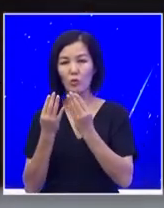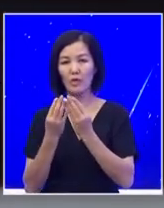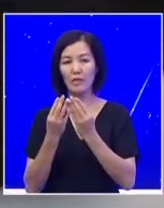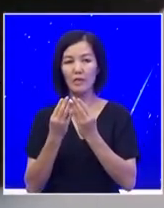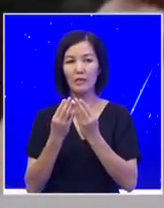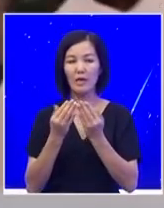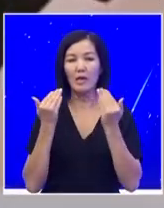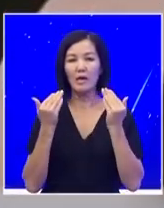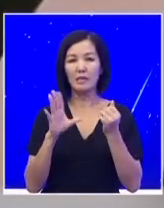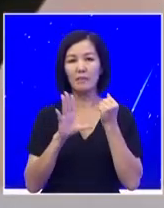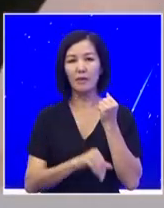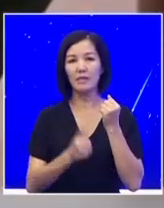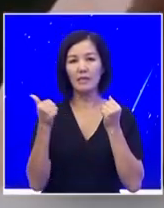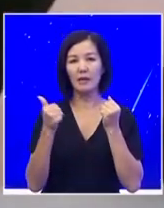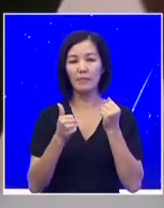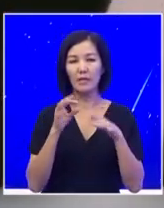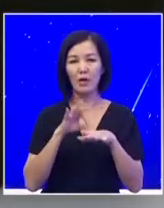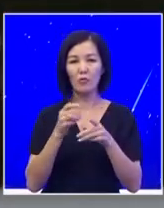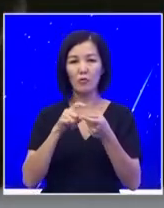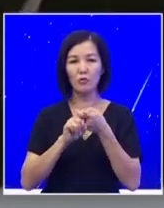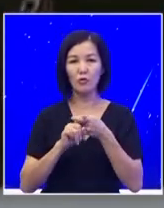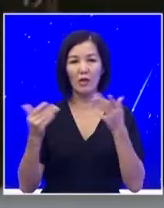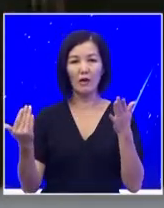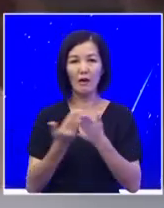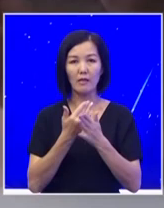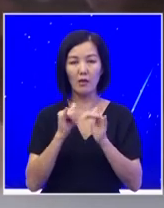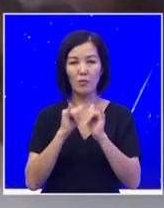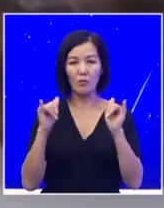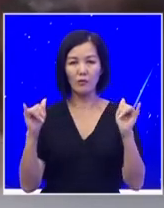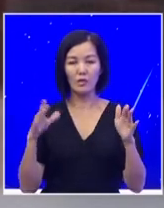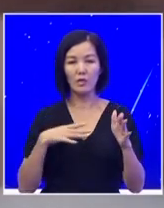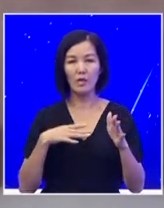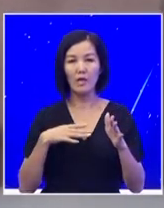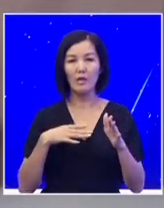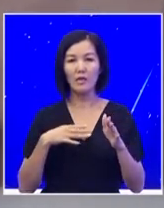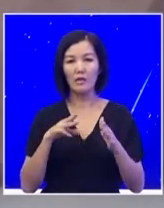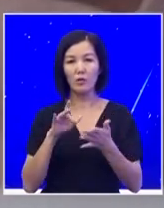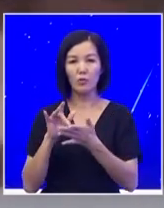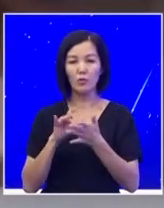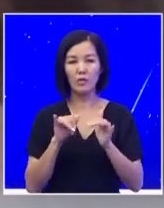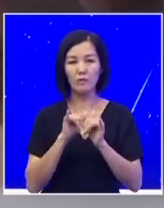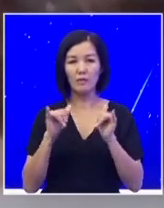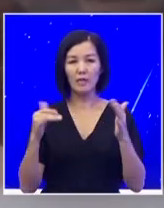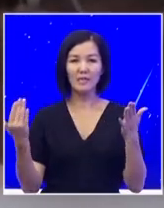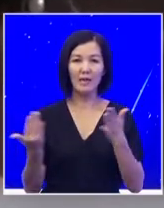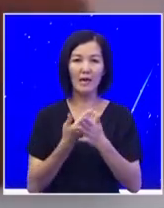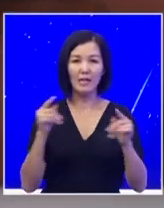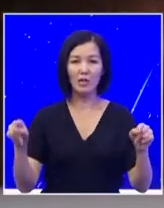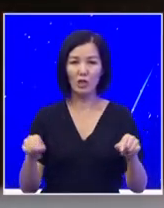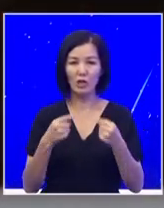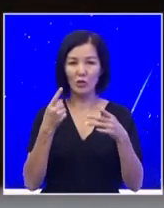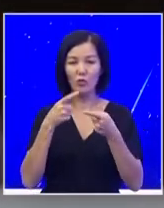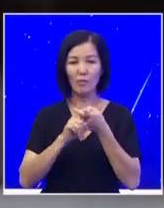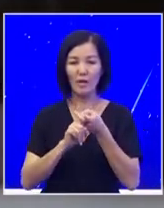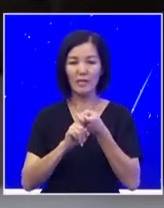Апеннин түбегінде соңғы аптада дертті жұқтырғандар саны қайта өскен. Жергілікті мамандар мұны туризм саласының қайта жандануымен